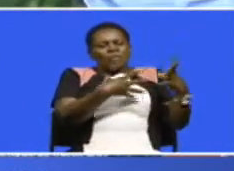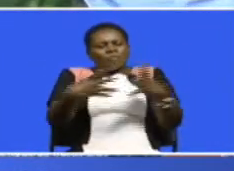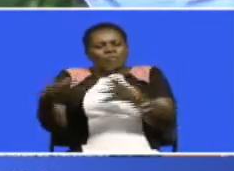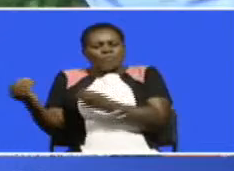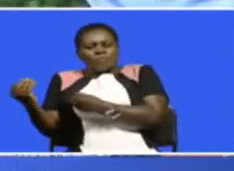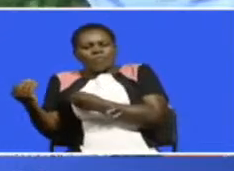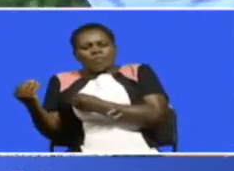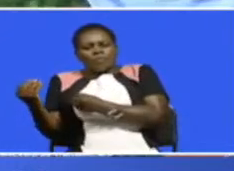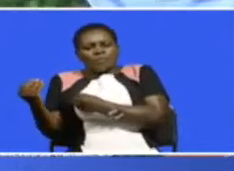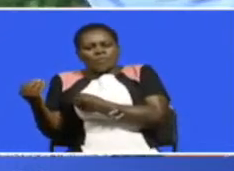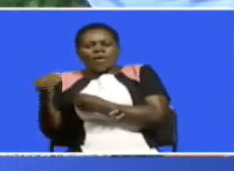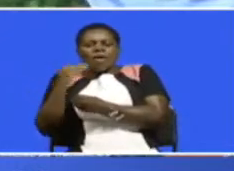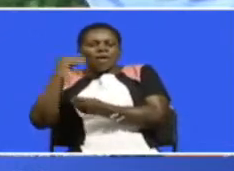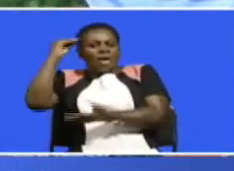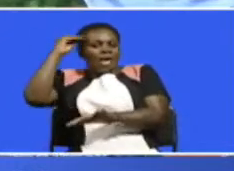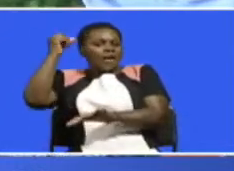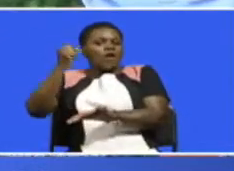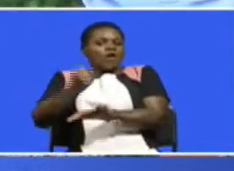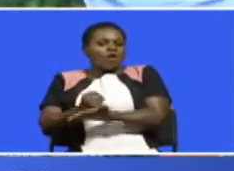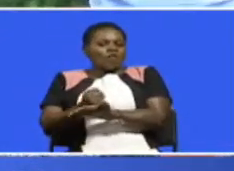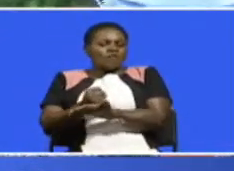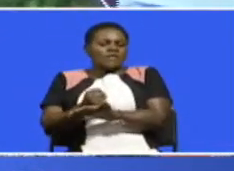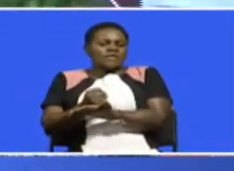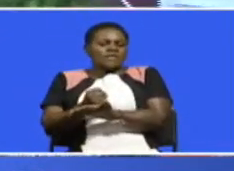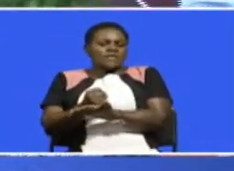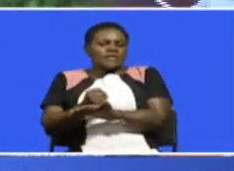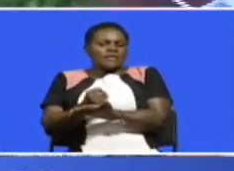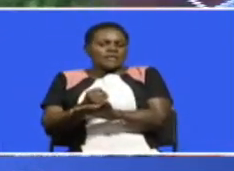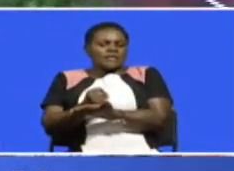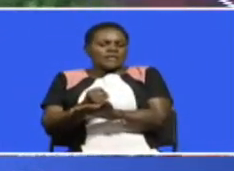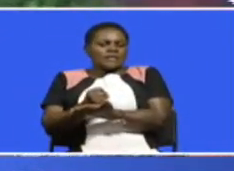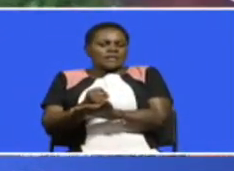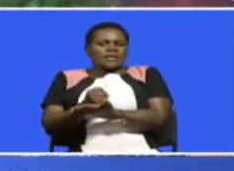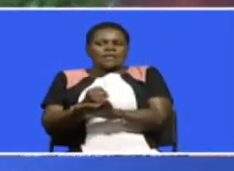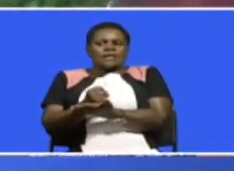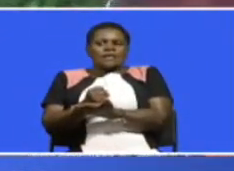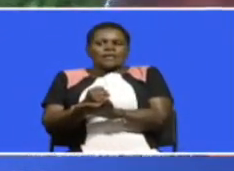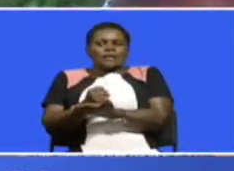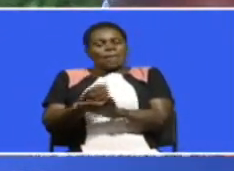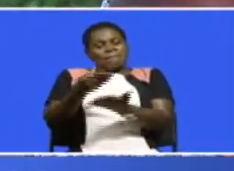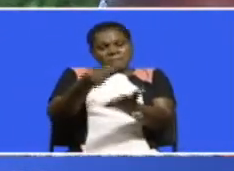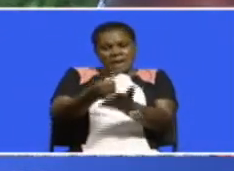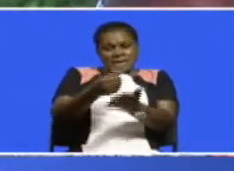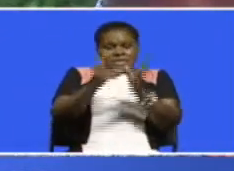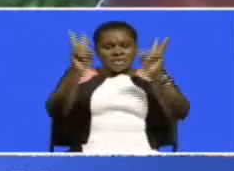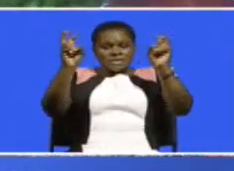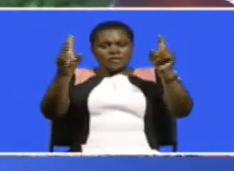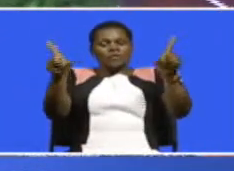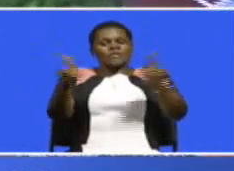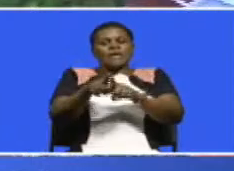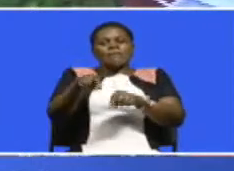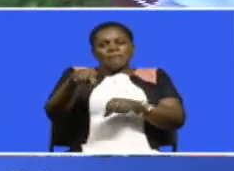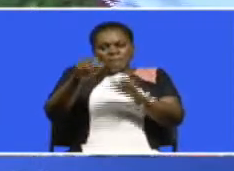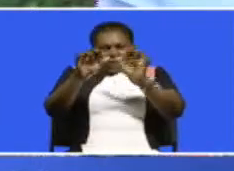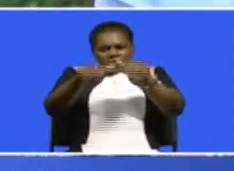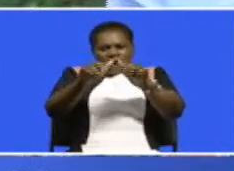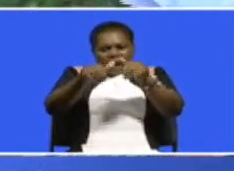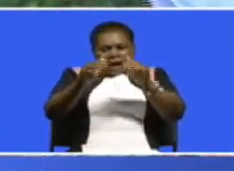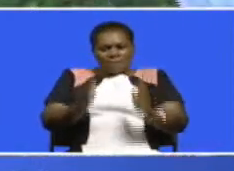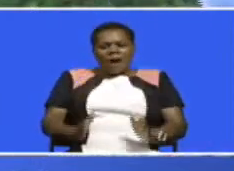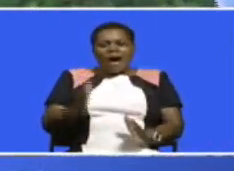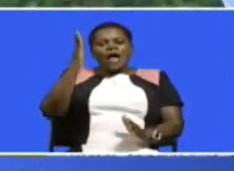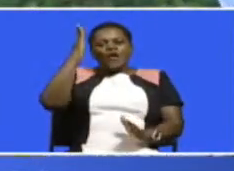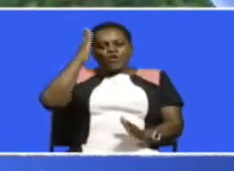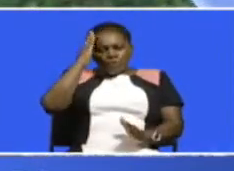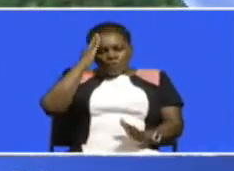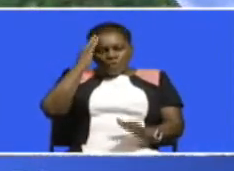kwa, you know, kwa headquarters. Na hata kama ni mambo ya pesa, atakuwa